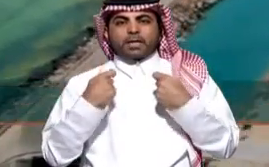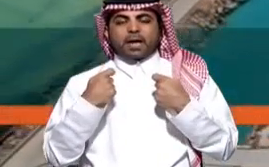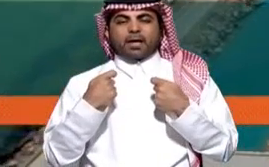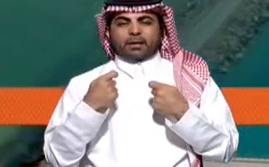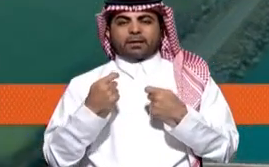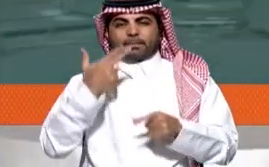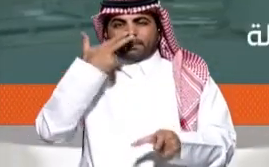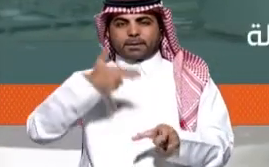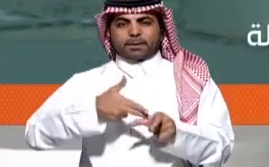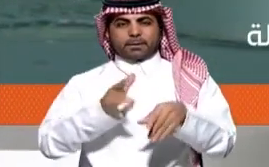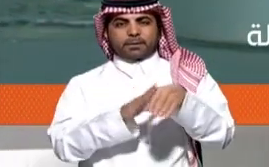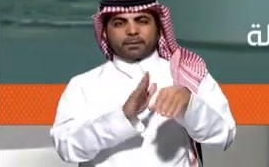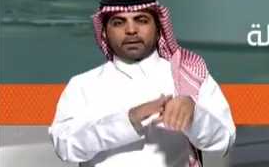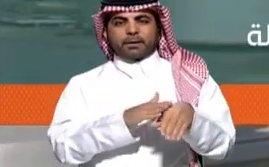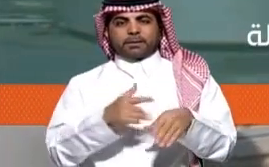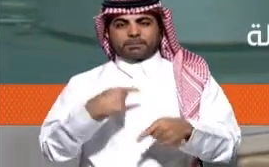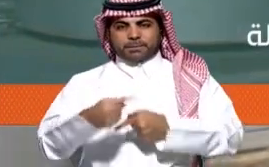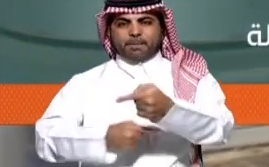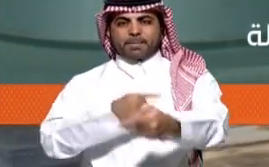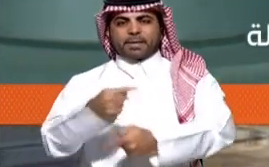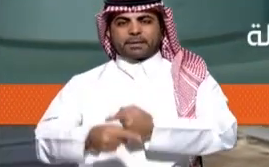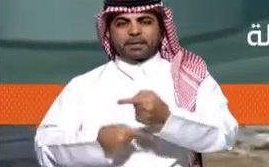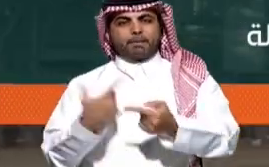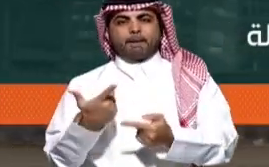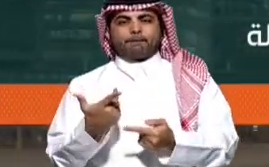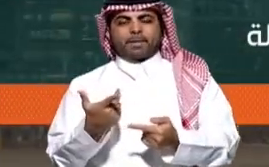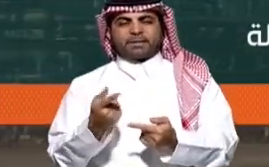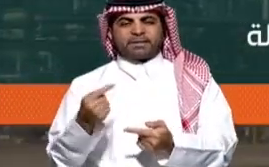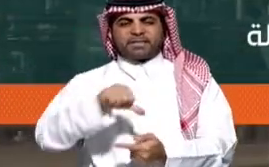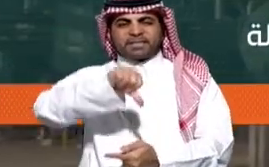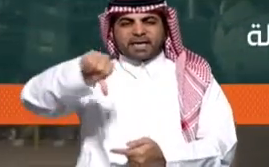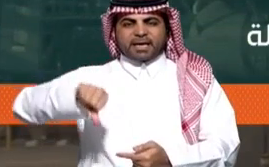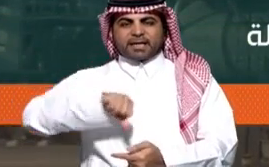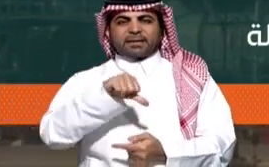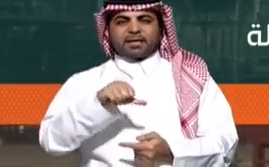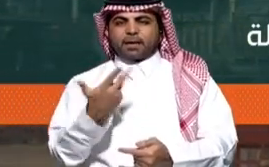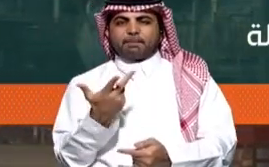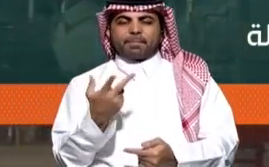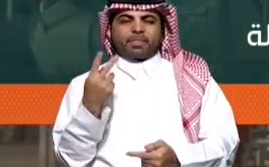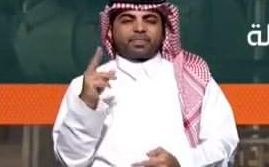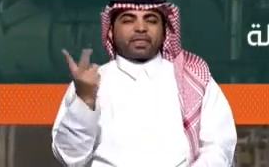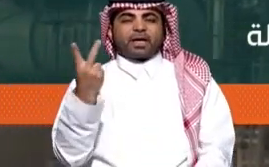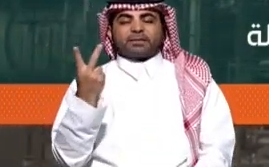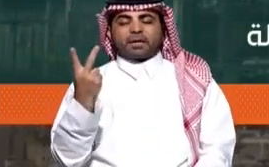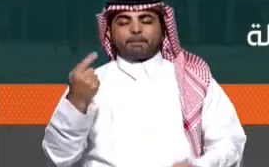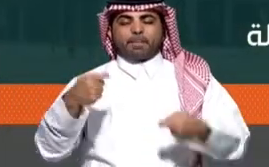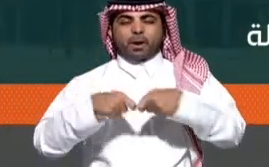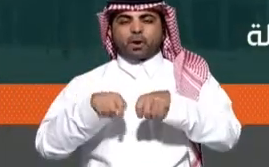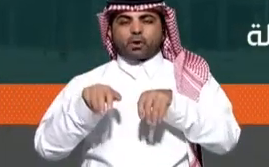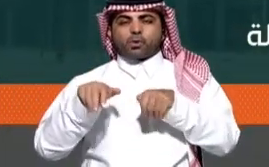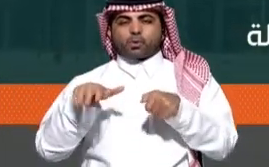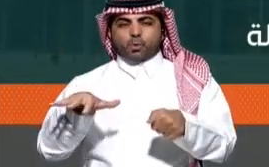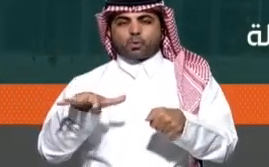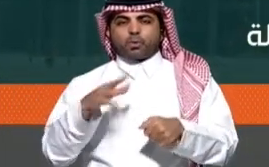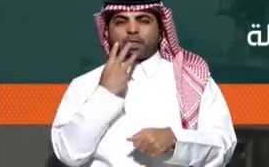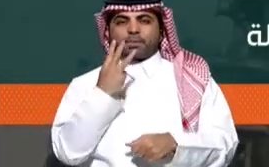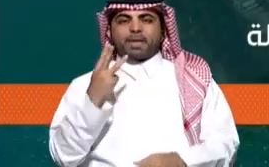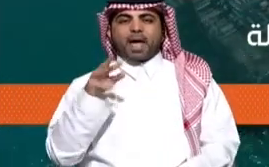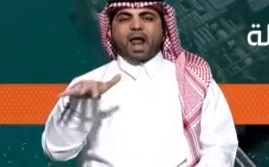وزارة الطاقة توجه أرامكو بالاستمرار في توفير إمدادات الزيت الخام عند مستوى 12 مليون و300